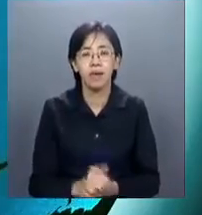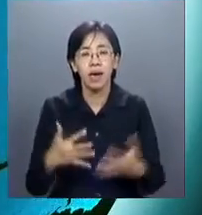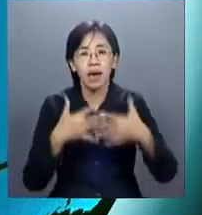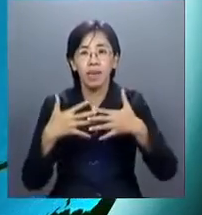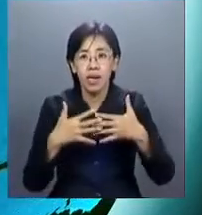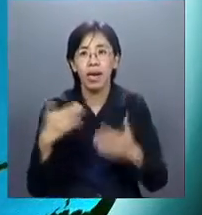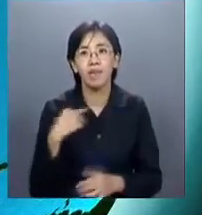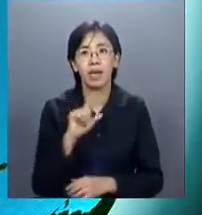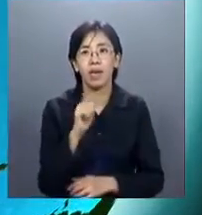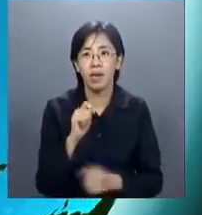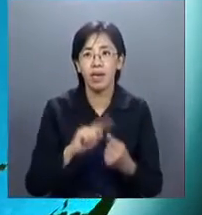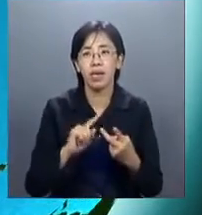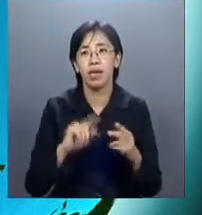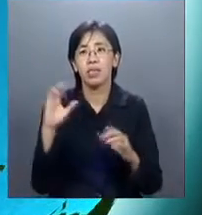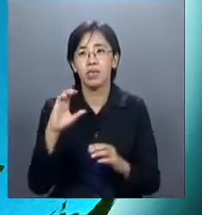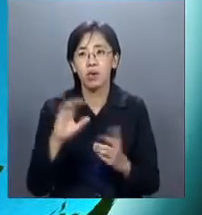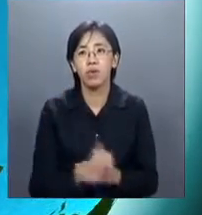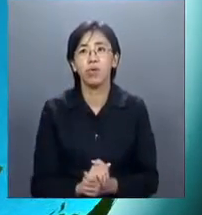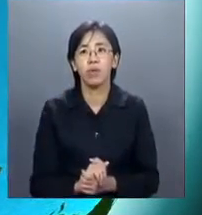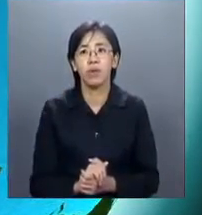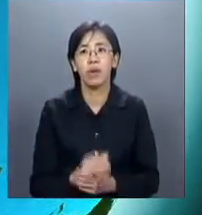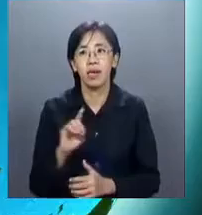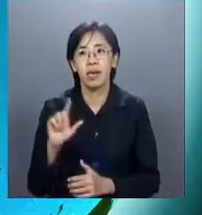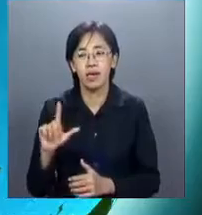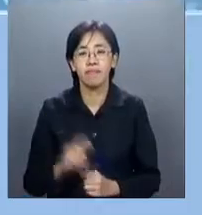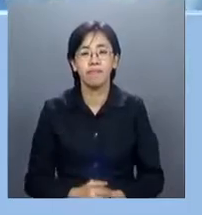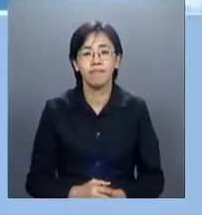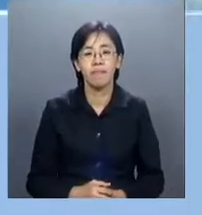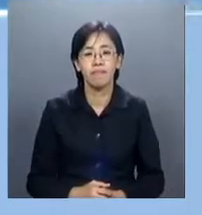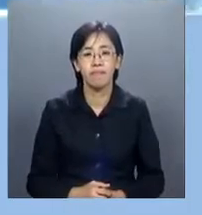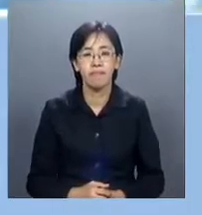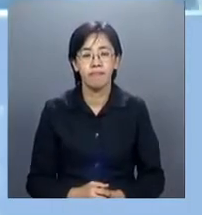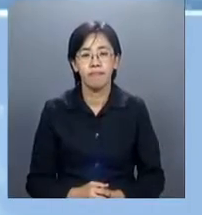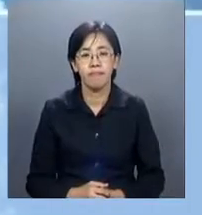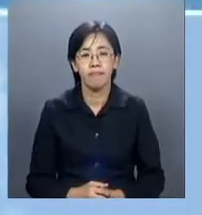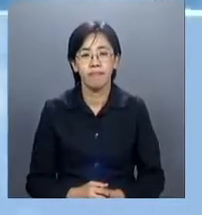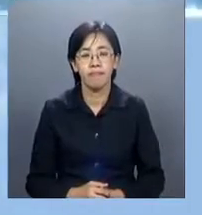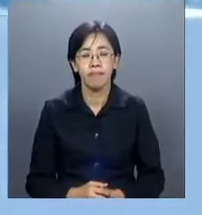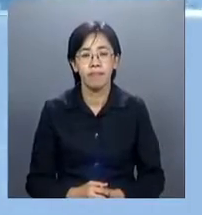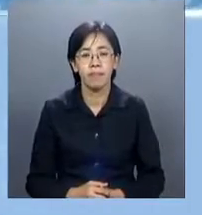อสแองเจลิสชิคาโกนิวยอร์กและดัลลัสค่ะกลับมาติดตามรายงานส